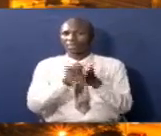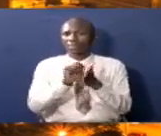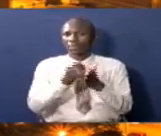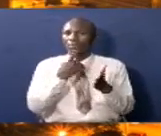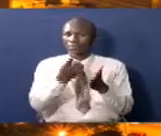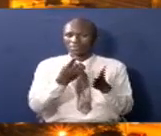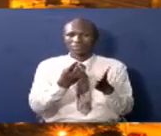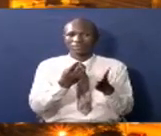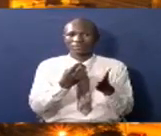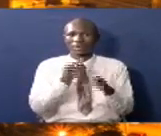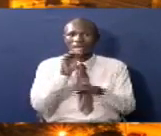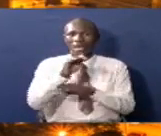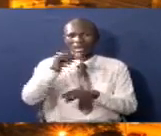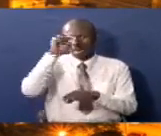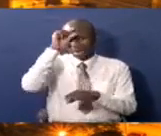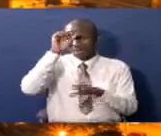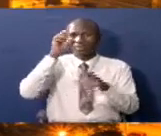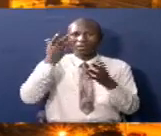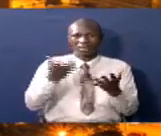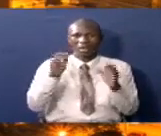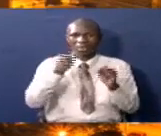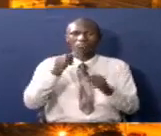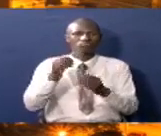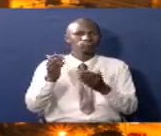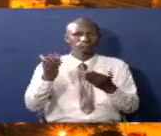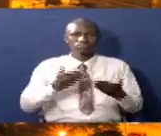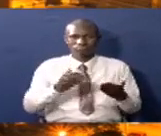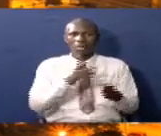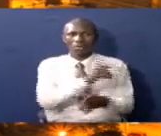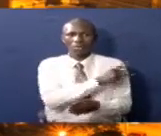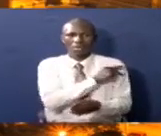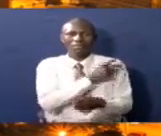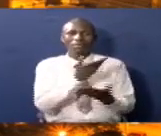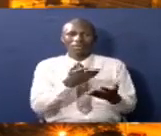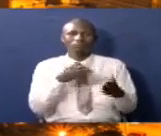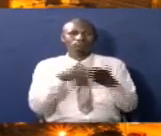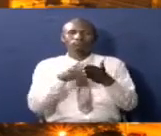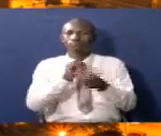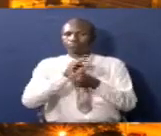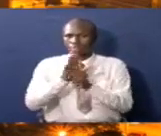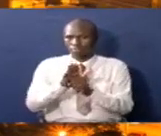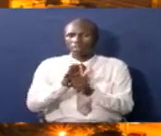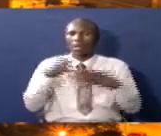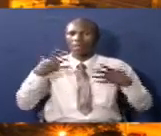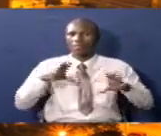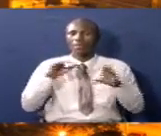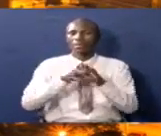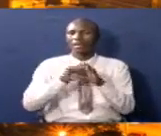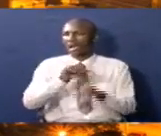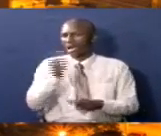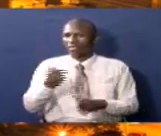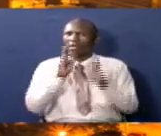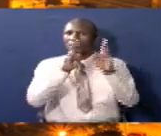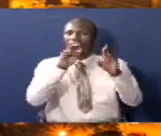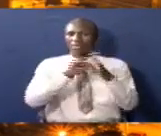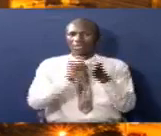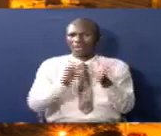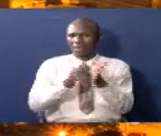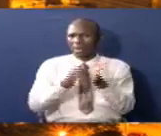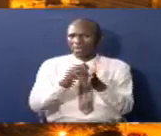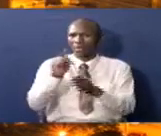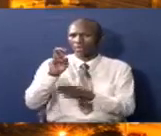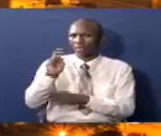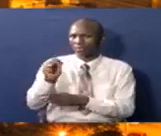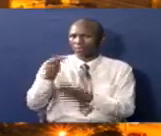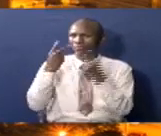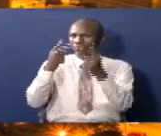maiwe maikulia selikali vikia kuithi wa hithi ngea ngisia Nzanzo ya kuisiani ya na corona kwa Enenthi alangi livota vitukumu masaku Kennedy